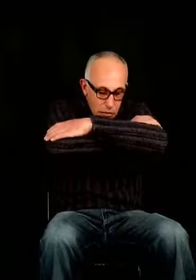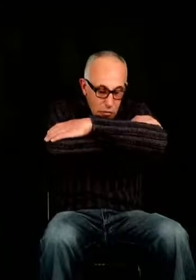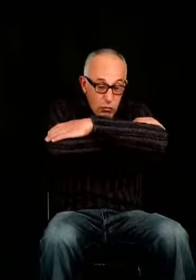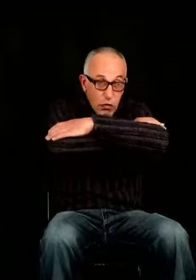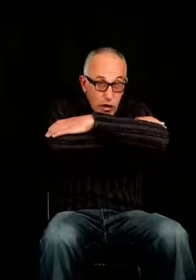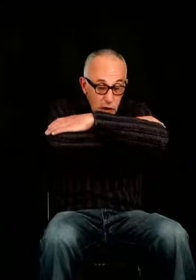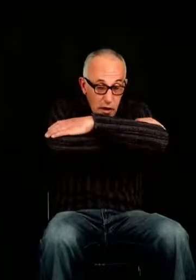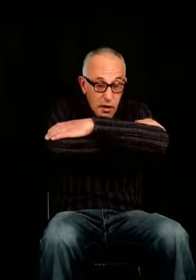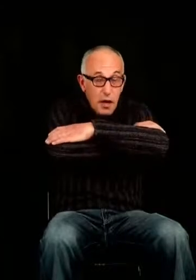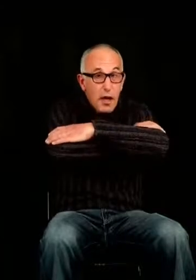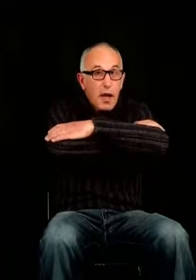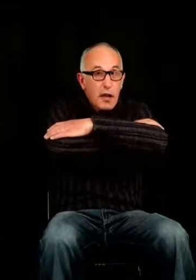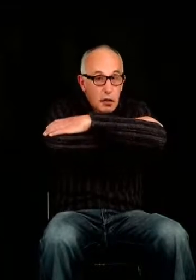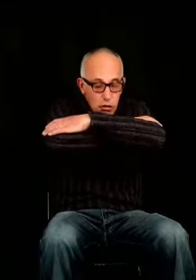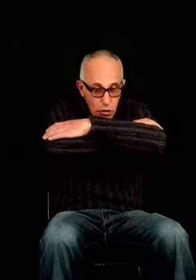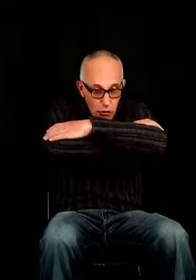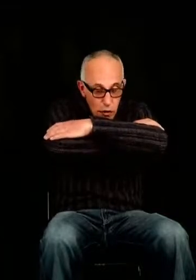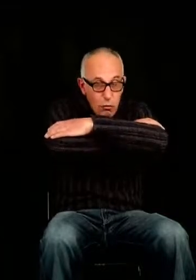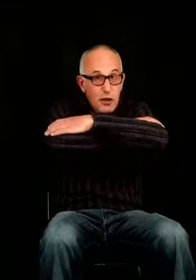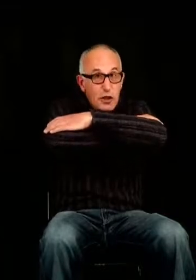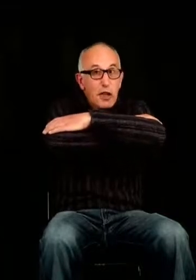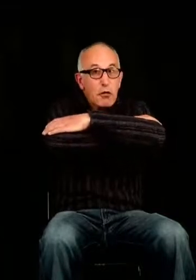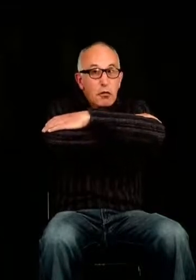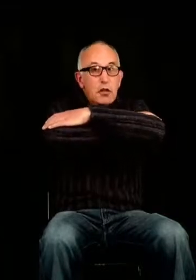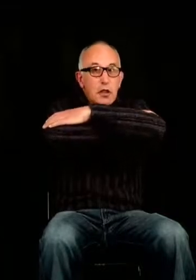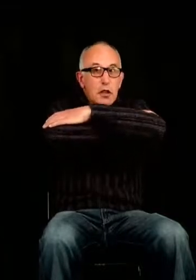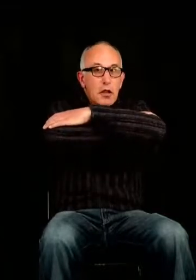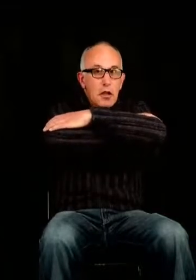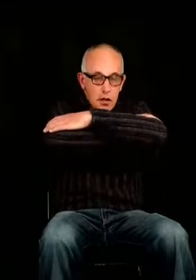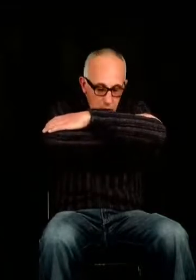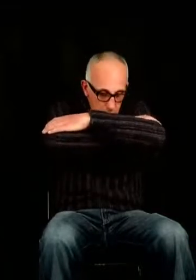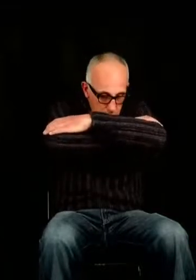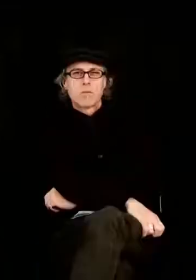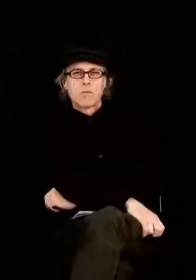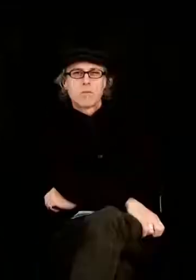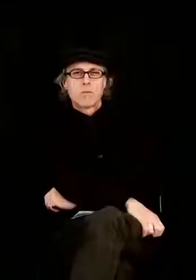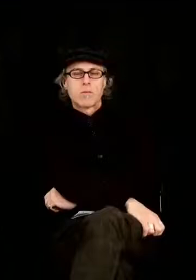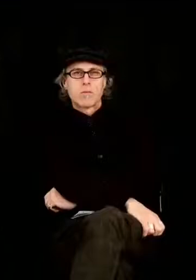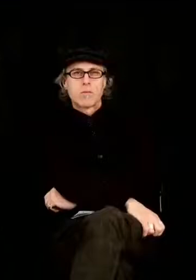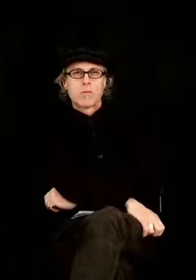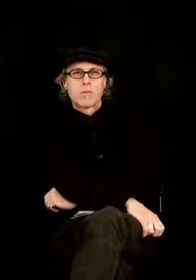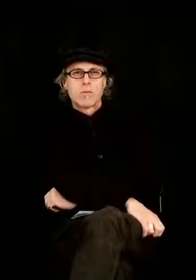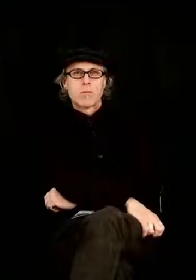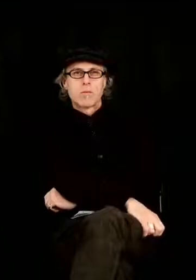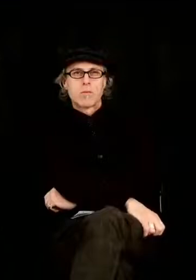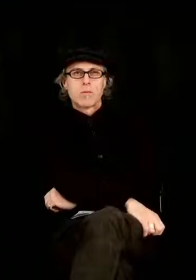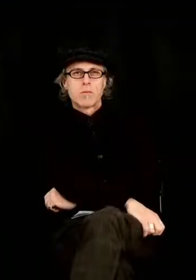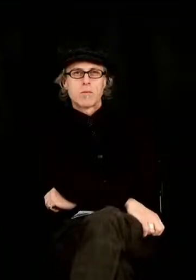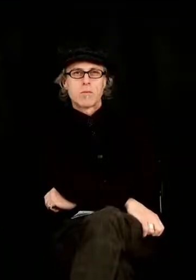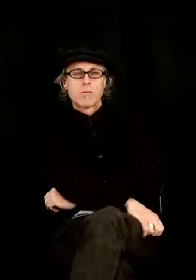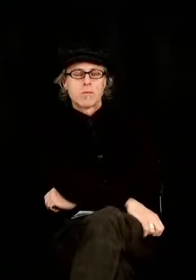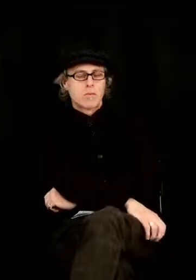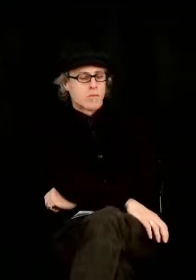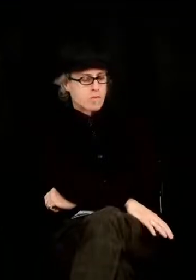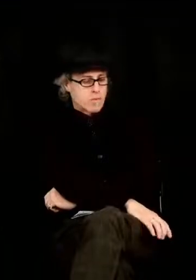Il piatto qui e io dovevo mangiare così. Stavo lì alla camera